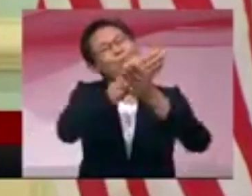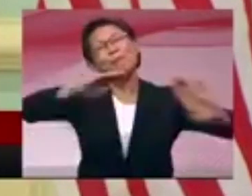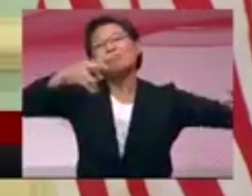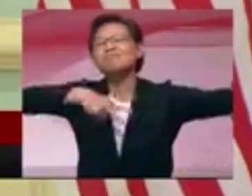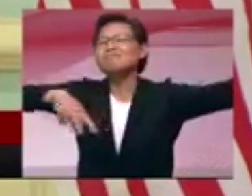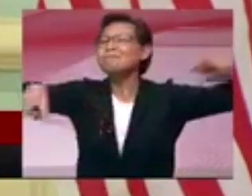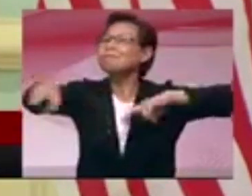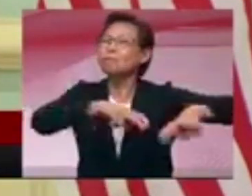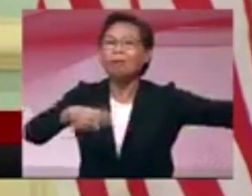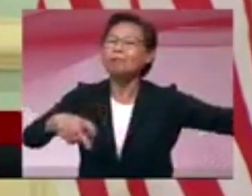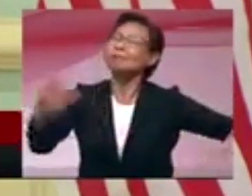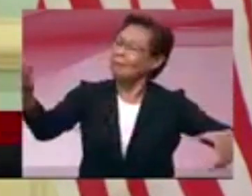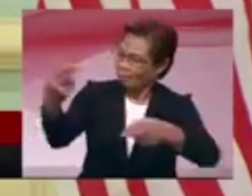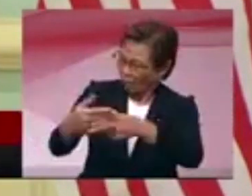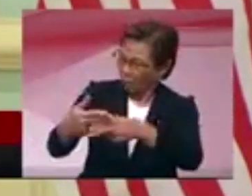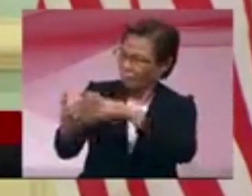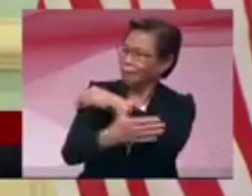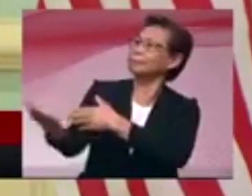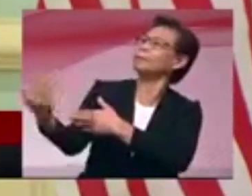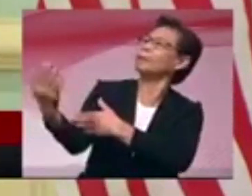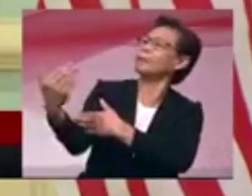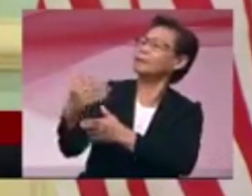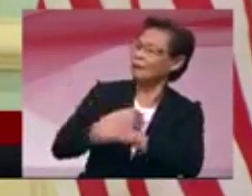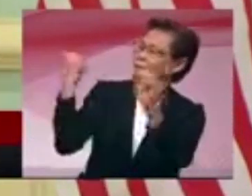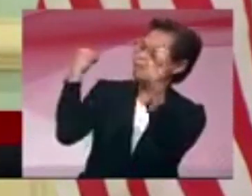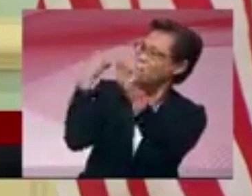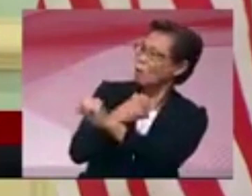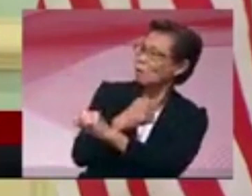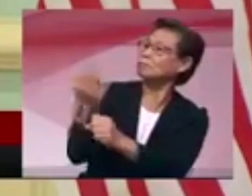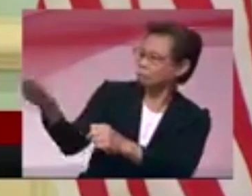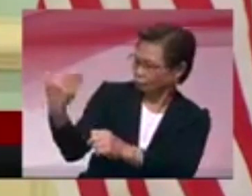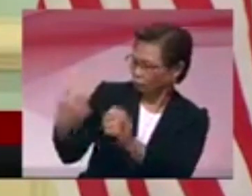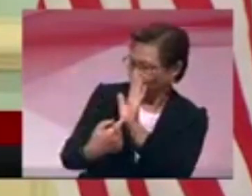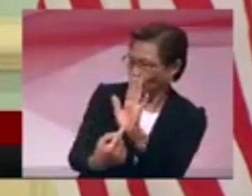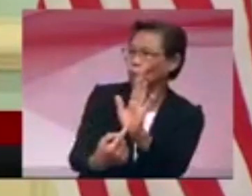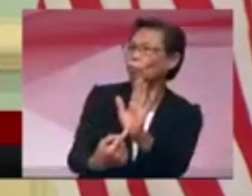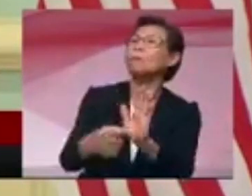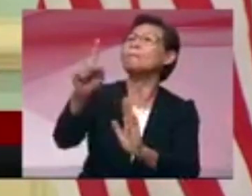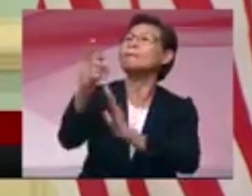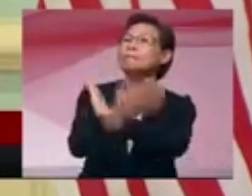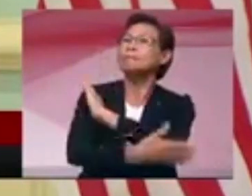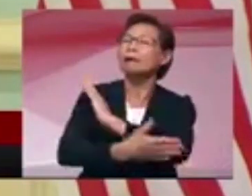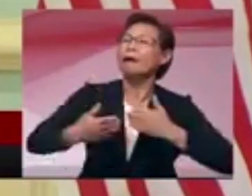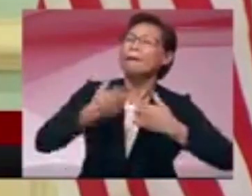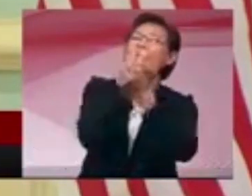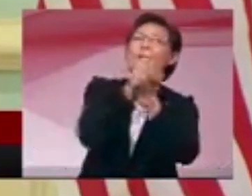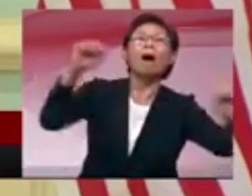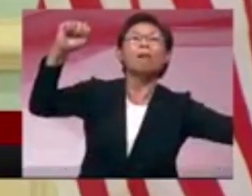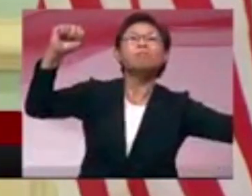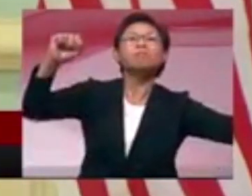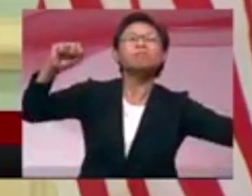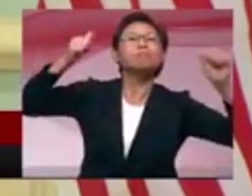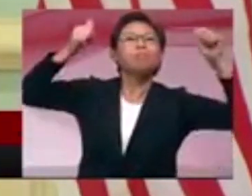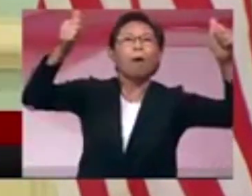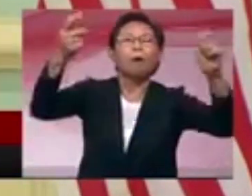mereka. Saya cabar Al Jazeera tunjukkan negara mana yang memberikan kebebasan mutlak